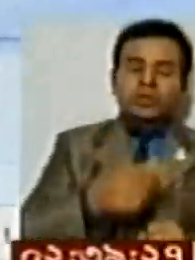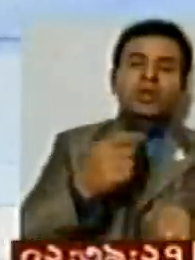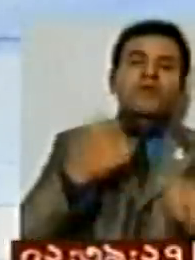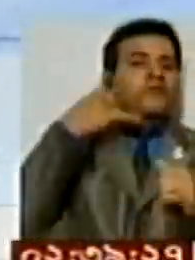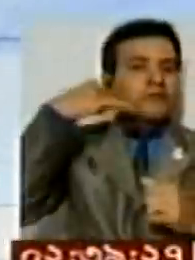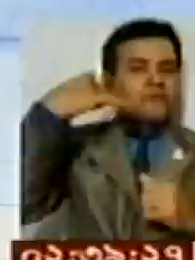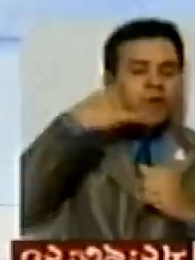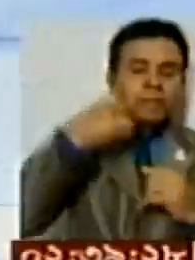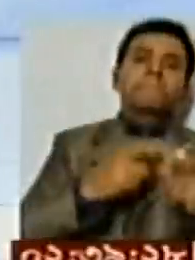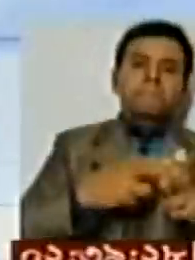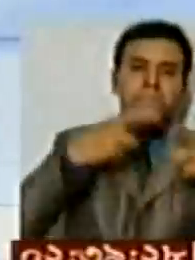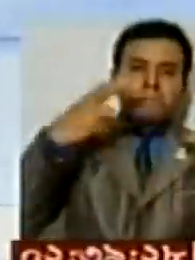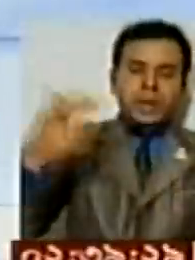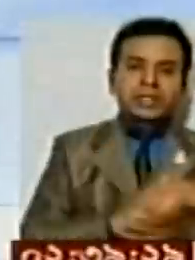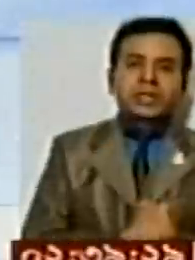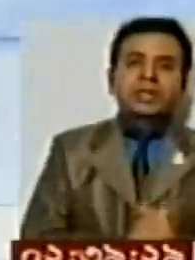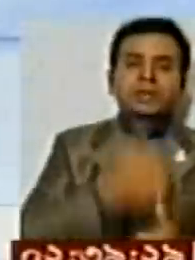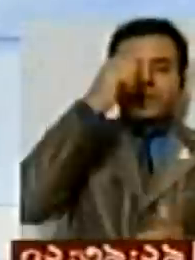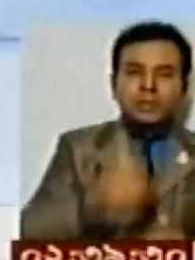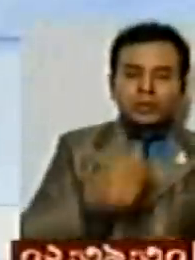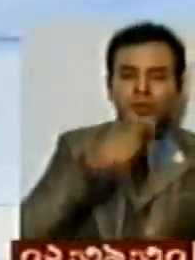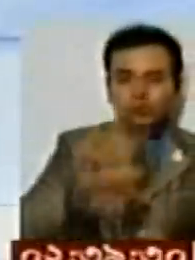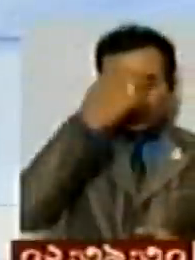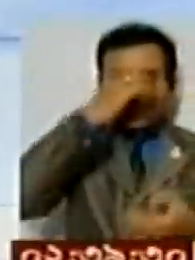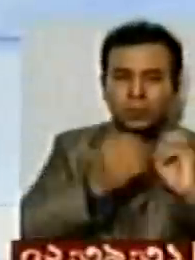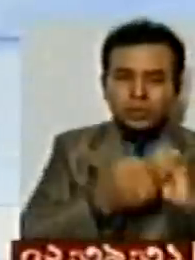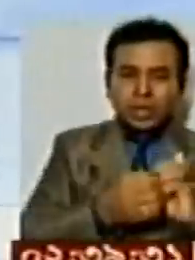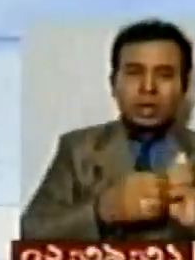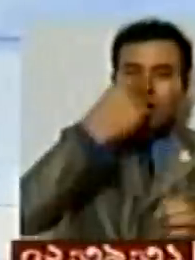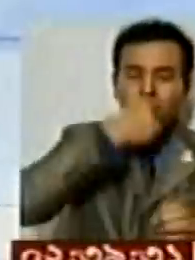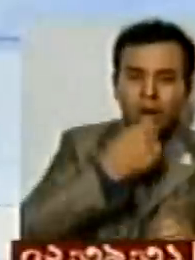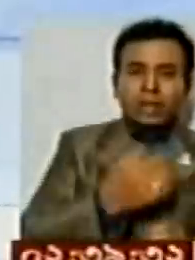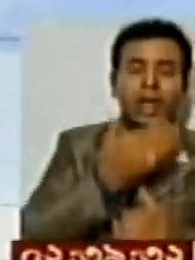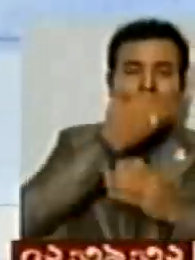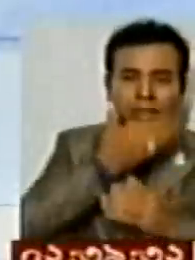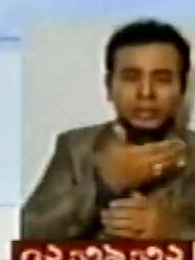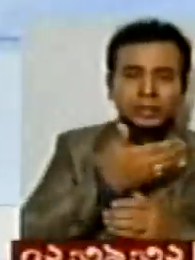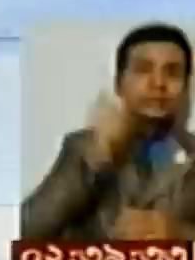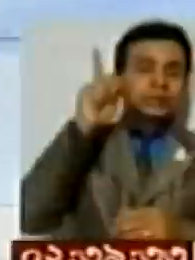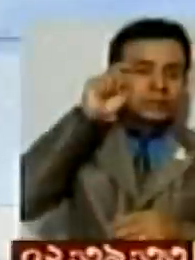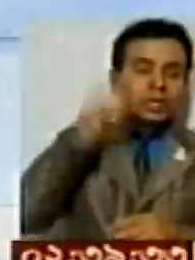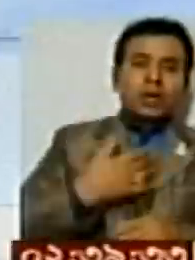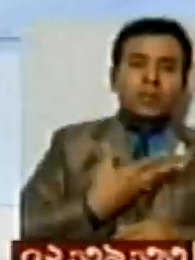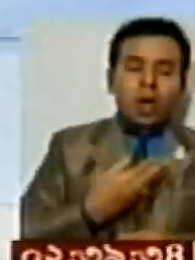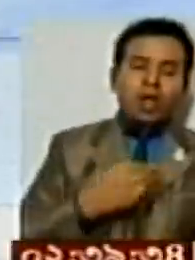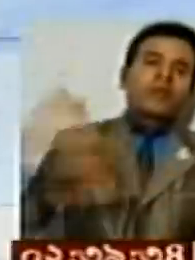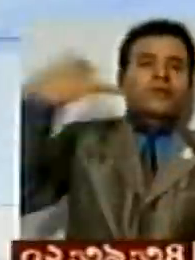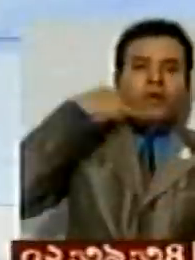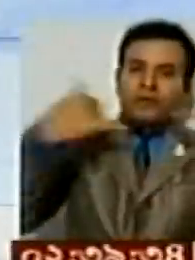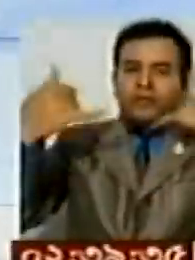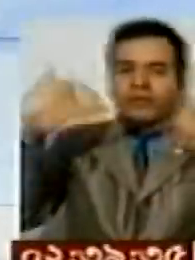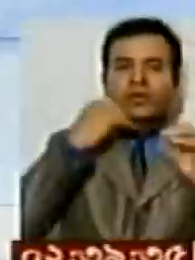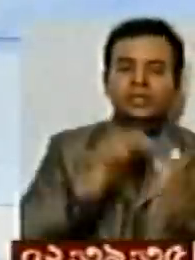থাকে। তবে বর্তমানে যেহেতু অনেকেই কোভিড বিষয়ক আতঙ্কে ভুগছেন, তাদের সাধারণ যে সমস্যা সেগুলোকে